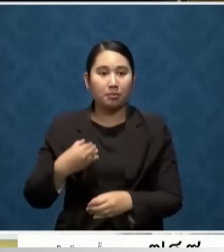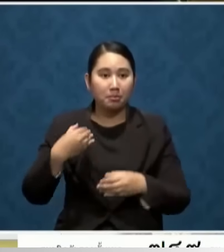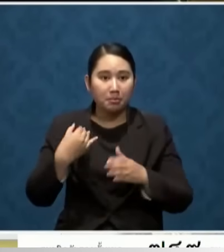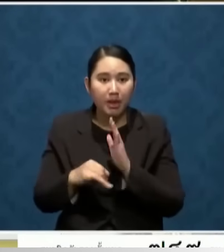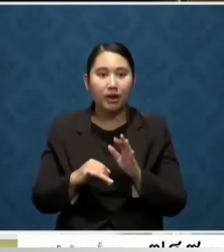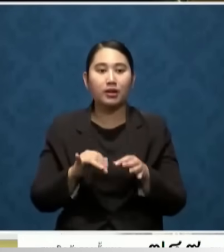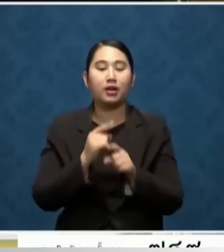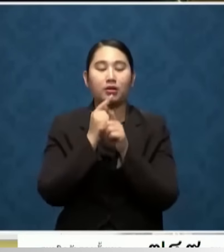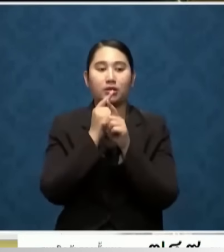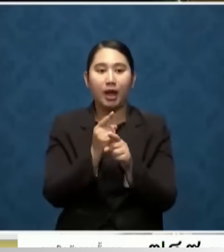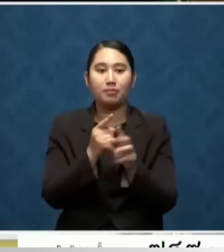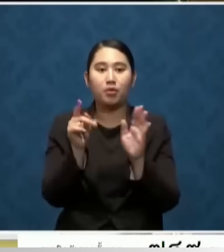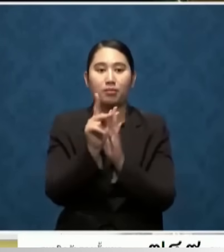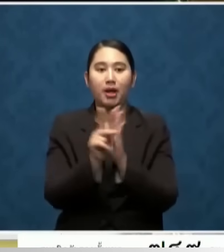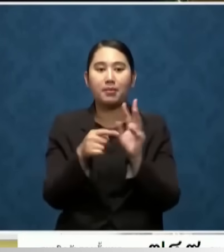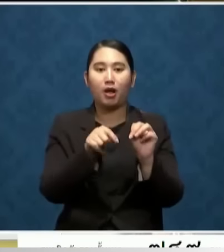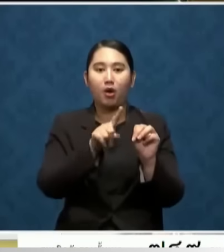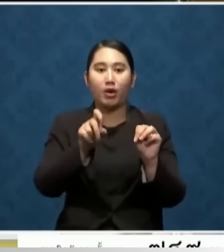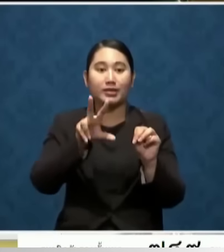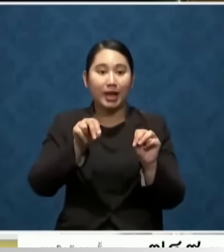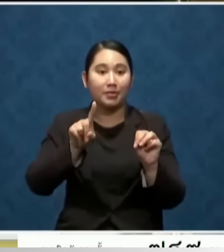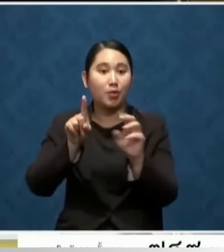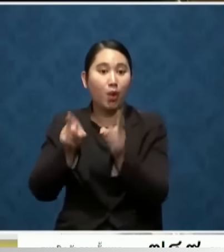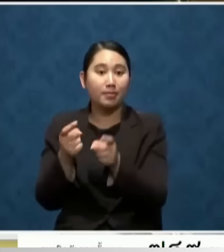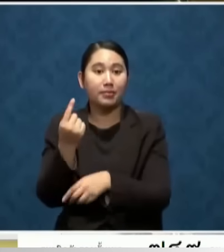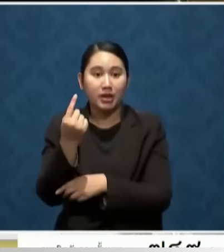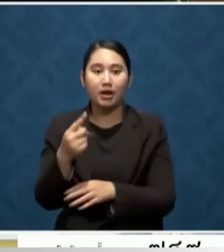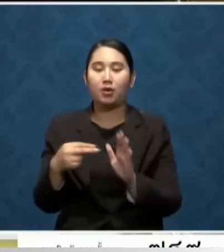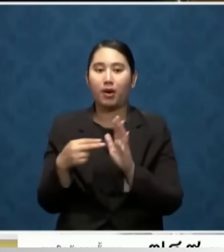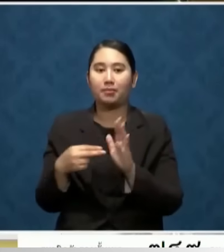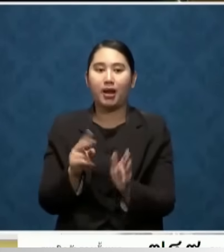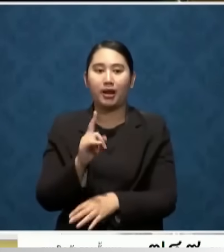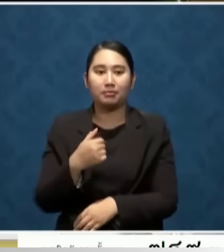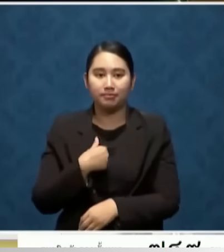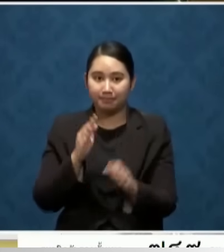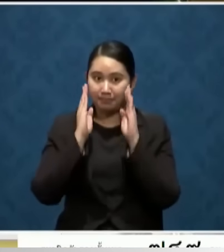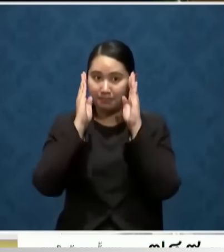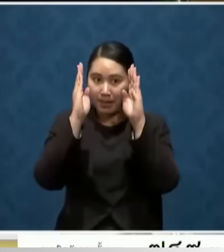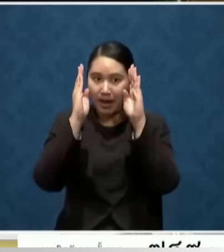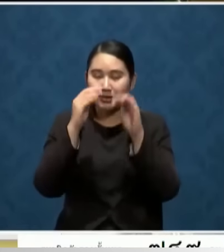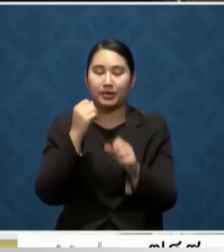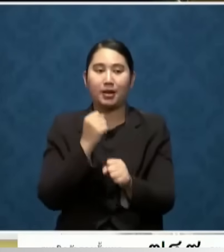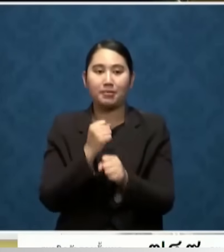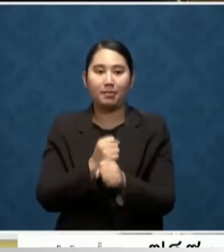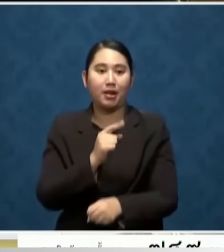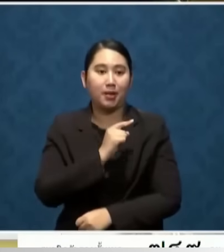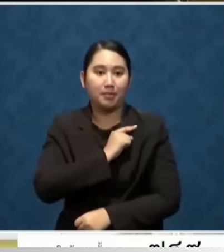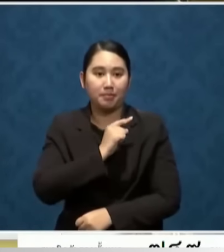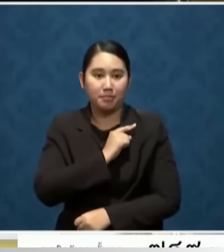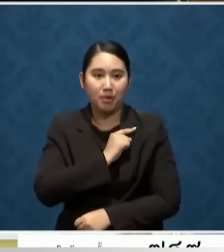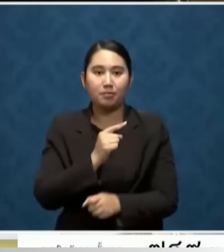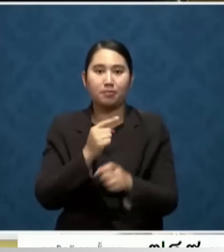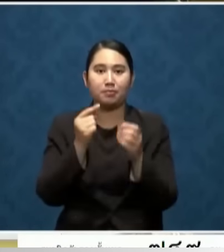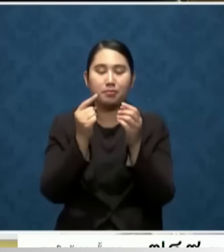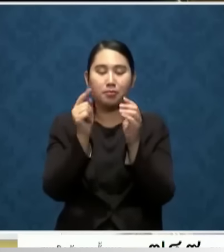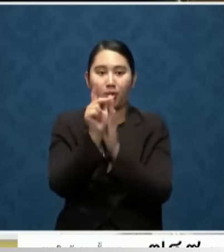าตรา231วงเล็บ1นั่นคือเป็นการจงใจปฏิบัติหน้าที่หรือใช้อำนาจโดยขัดต่อบ